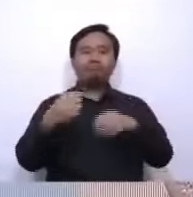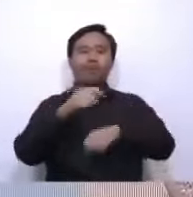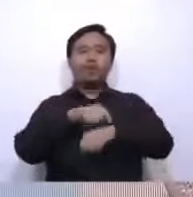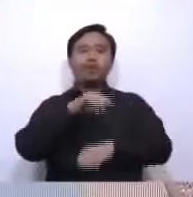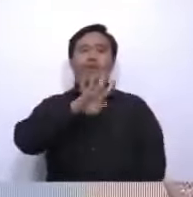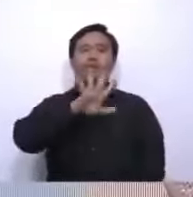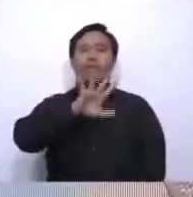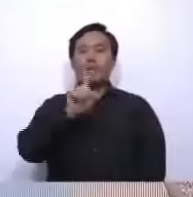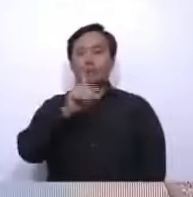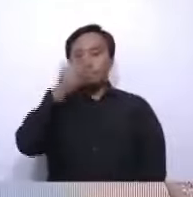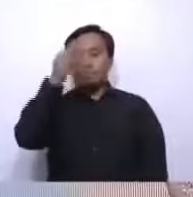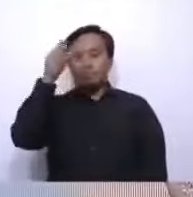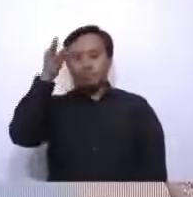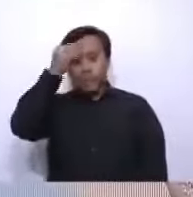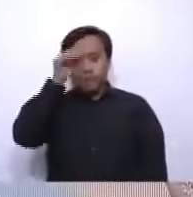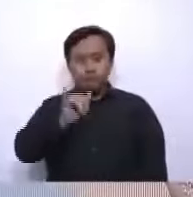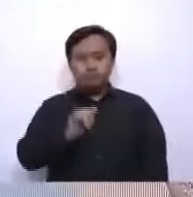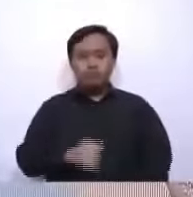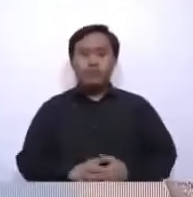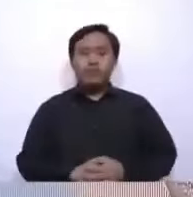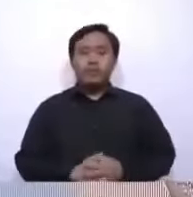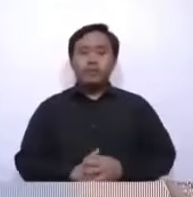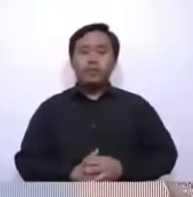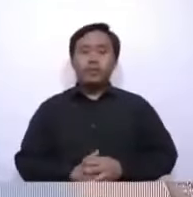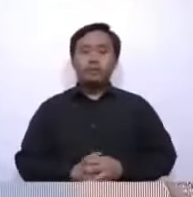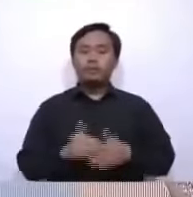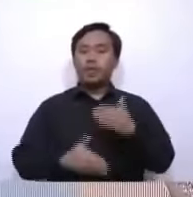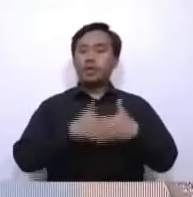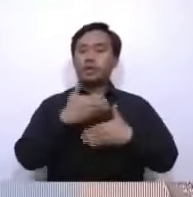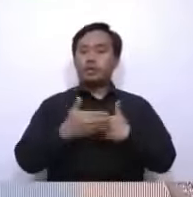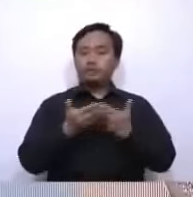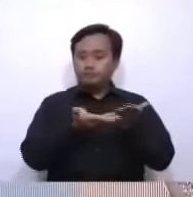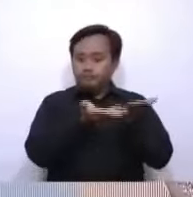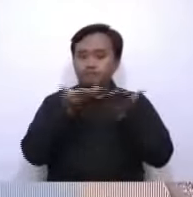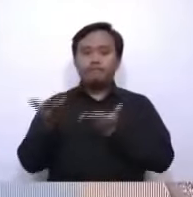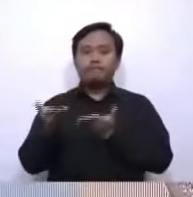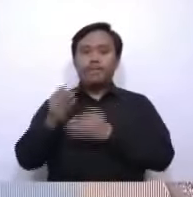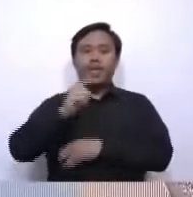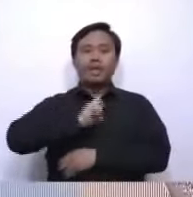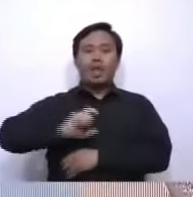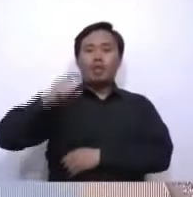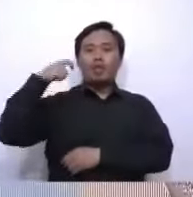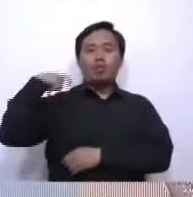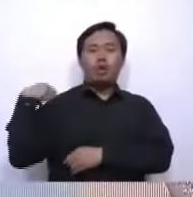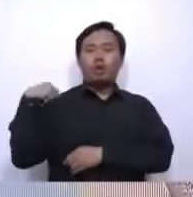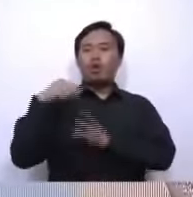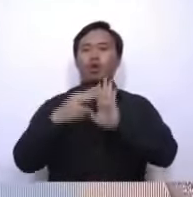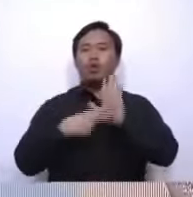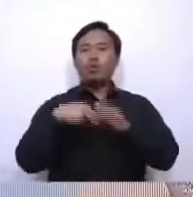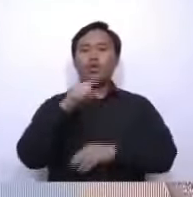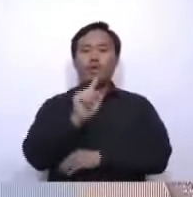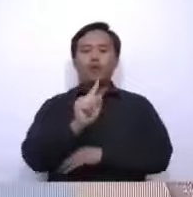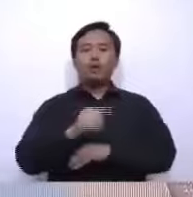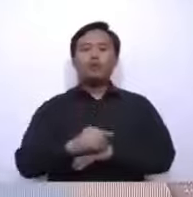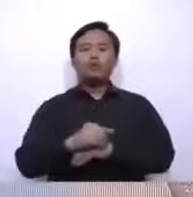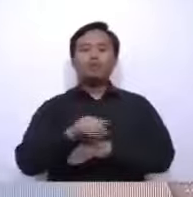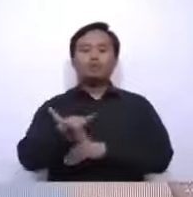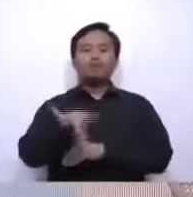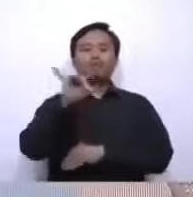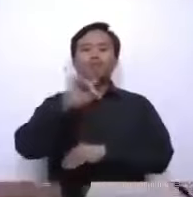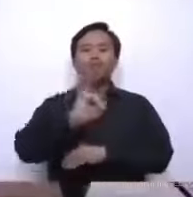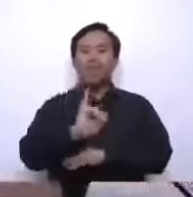Bisa dimengerti, Bapak? Baik. Berikutnya kami persilahkan kepada calon gubernur nomor urut 1 untuk